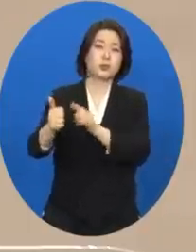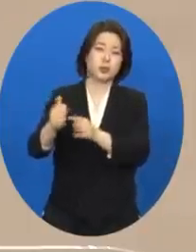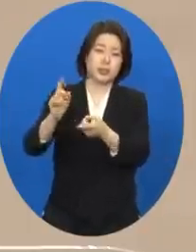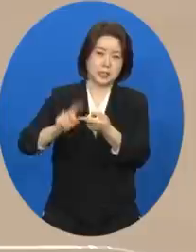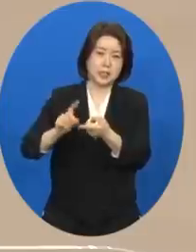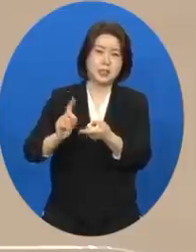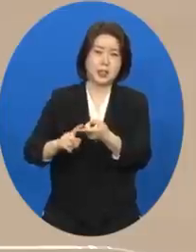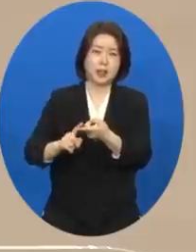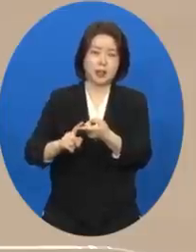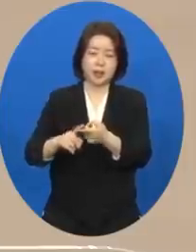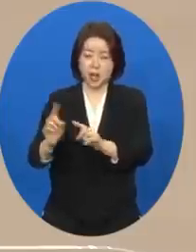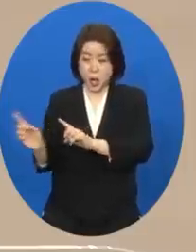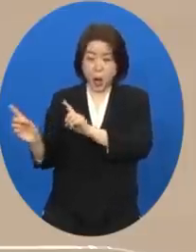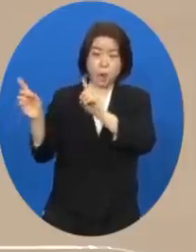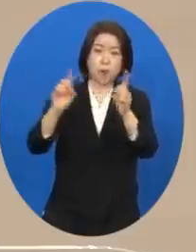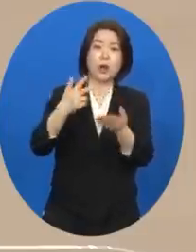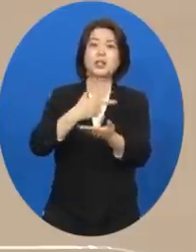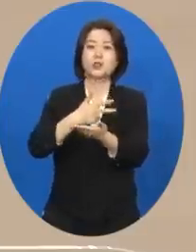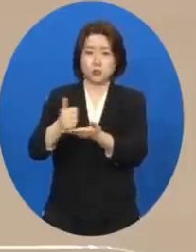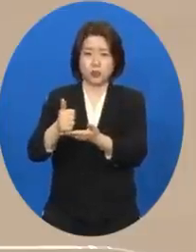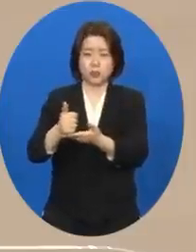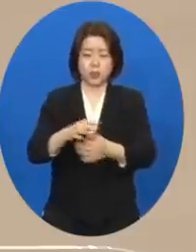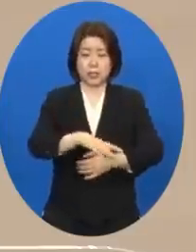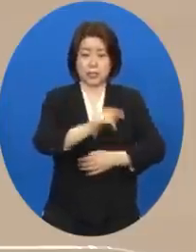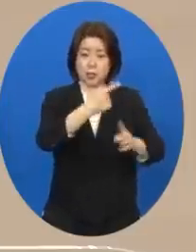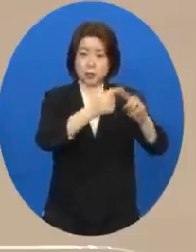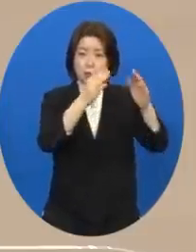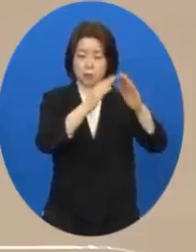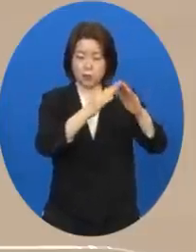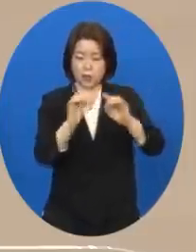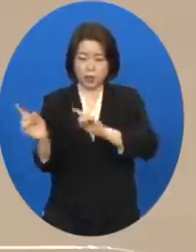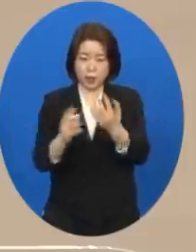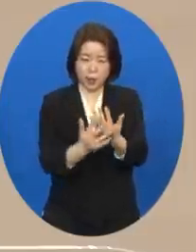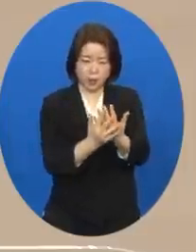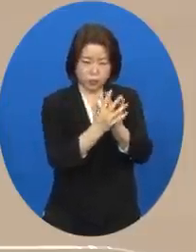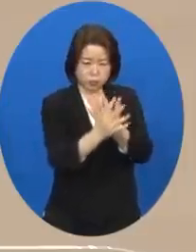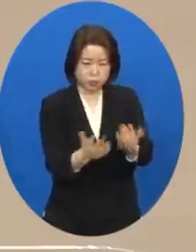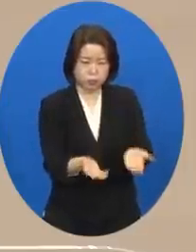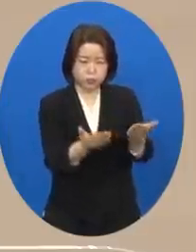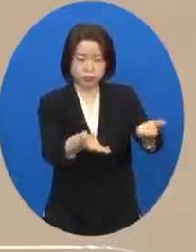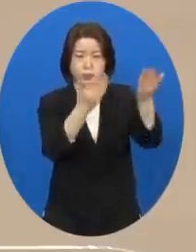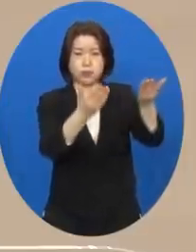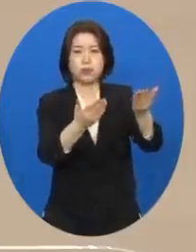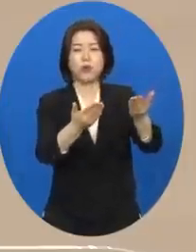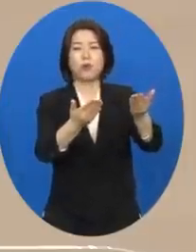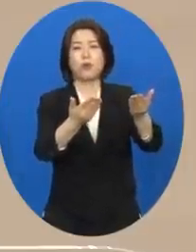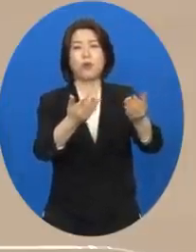부활 하신 주님이 초대 교회를 부흥시킬 이셨던 거예요